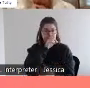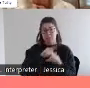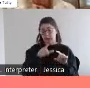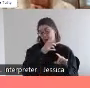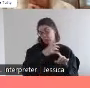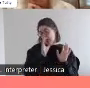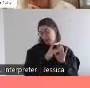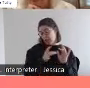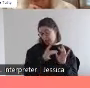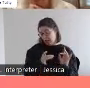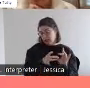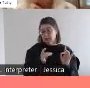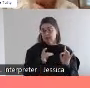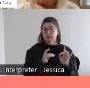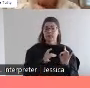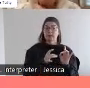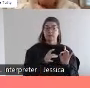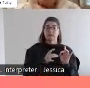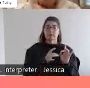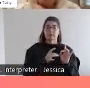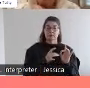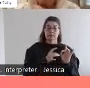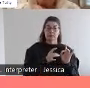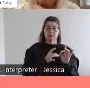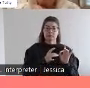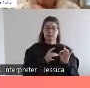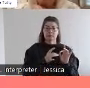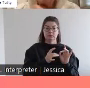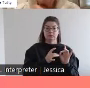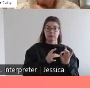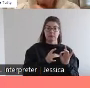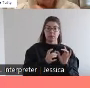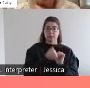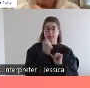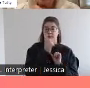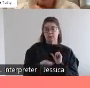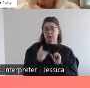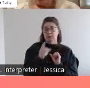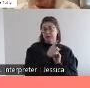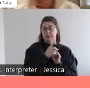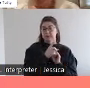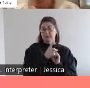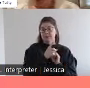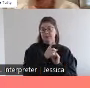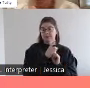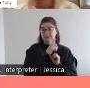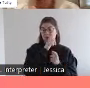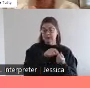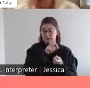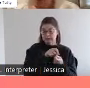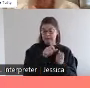de guérison autochtone, mais ce sont les femmes qui l'ont soulevé. Souvenez-vous